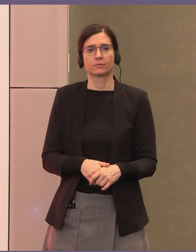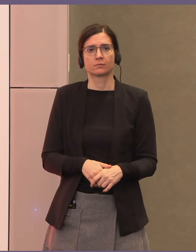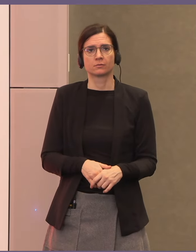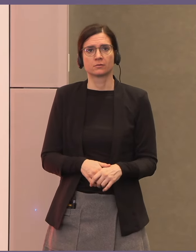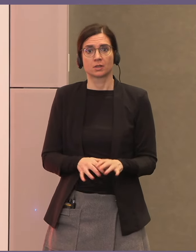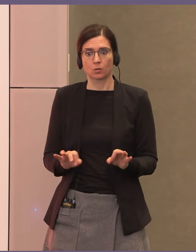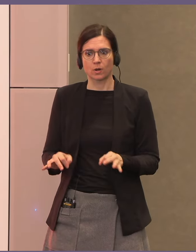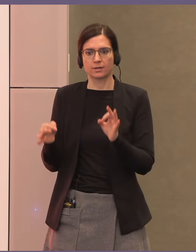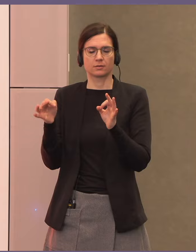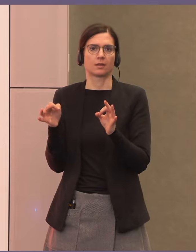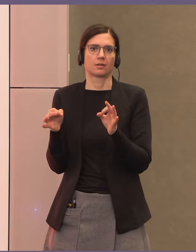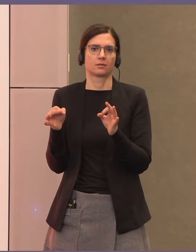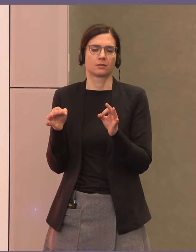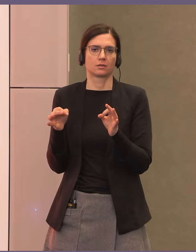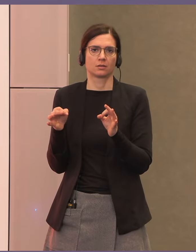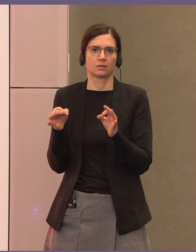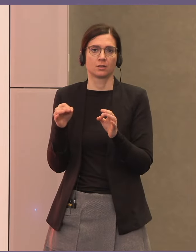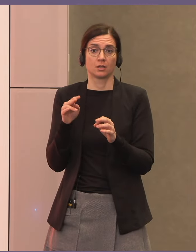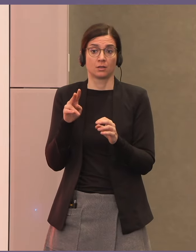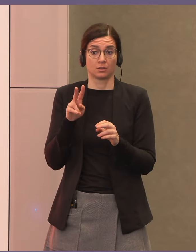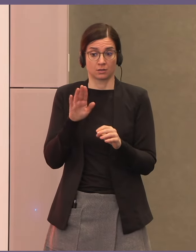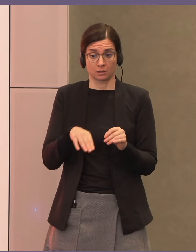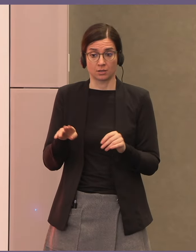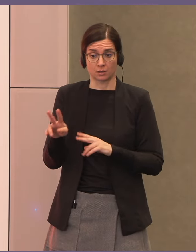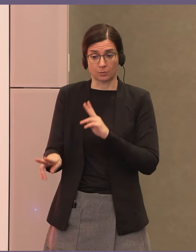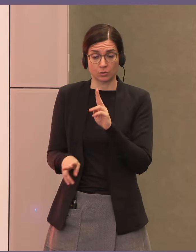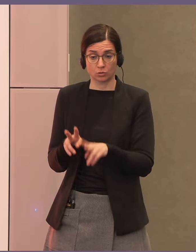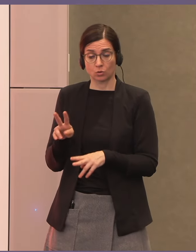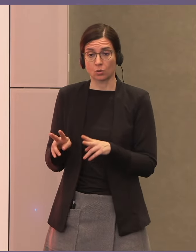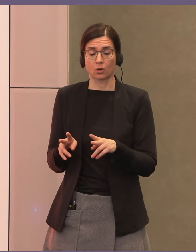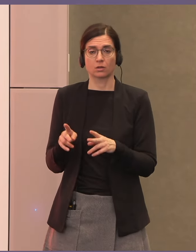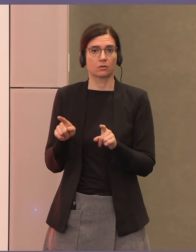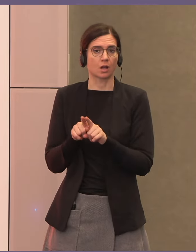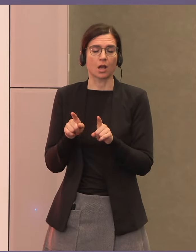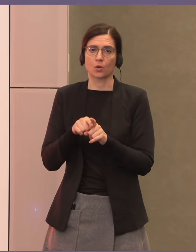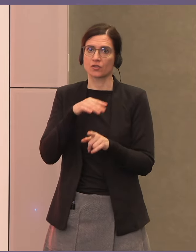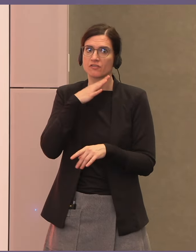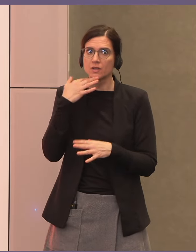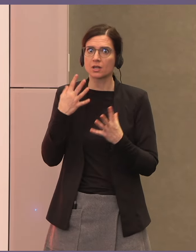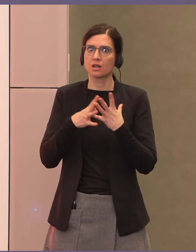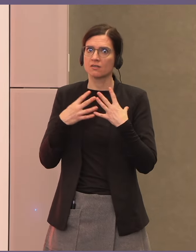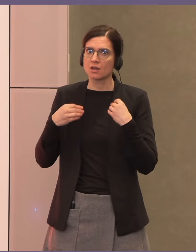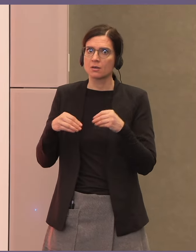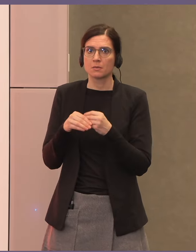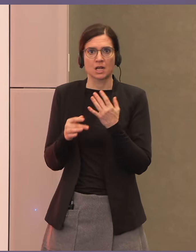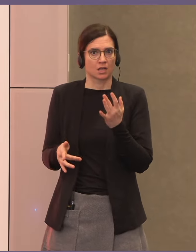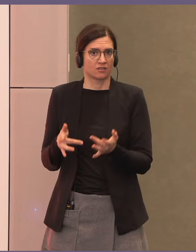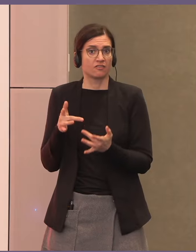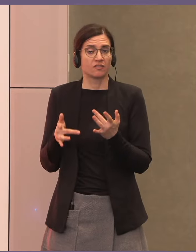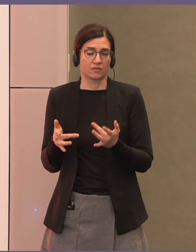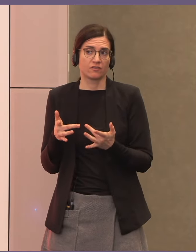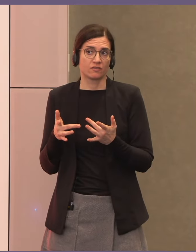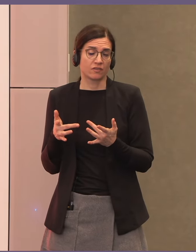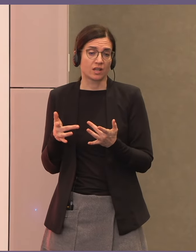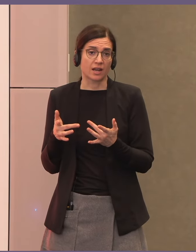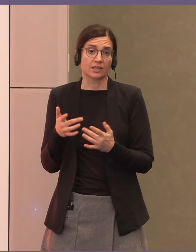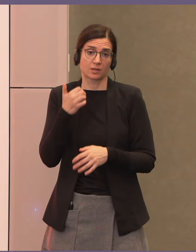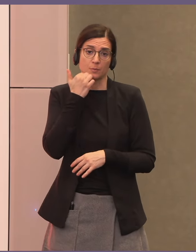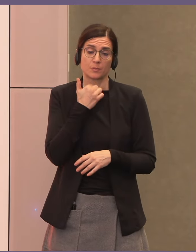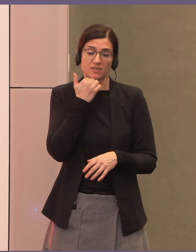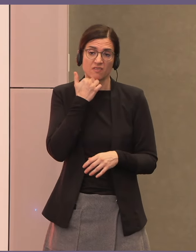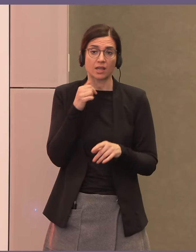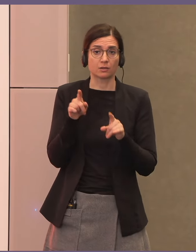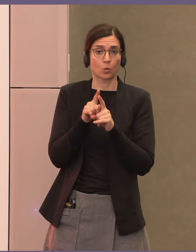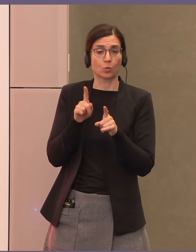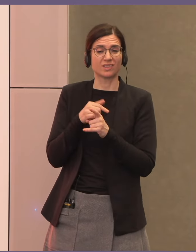Qualität von Kinderbetreuung würde wiederum viele Familien möglicherweise dazu veranlassen, private